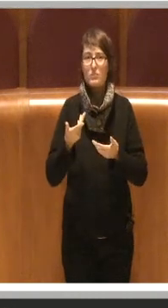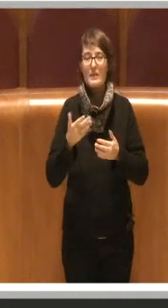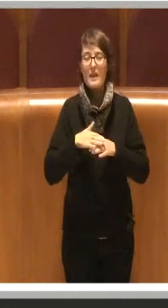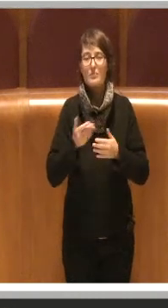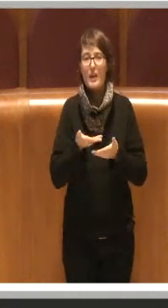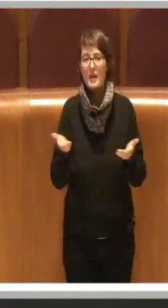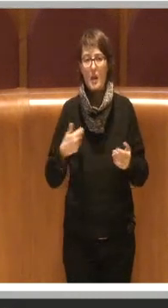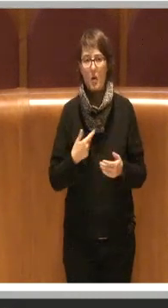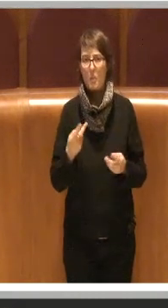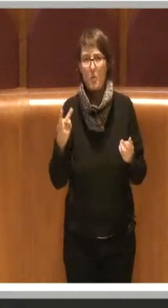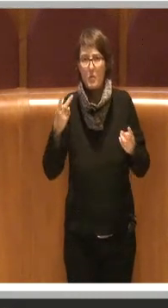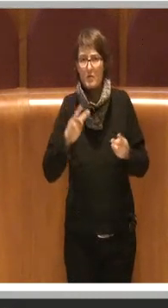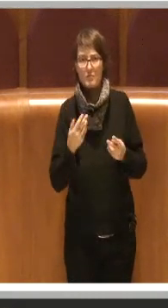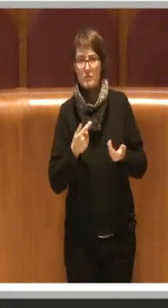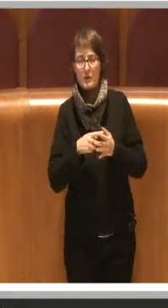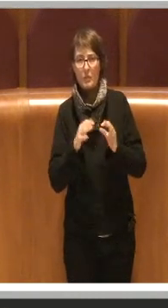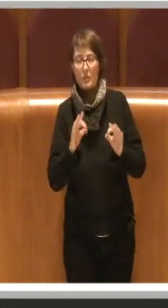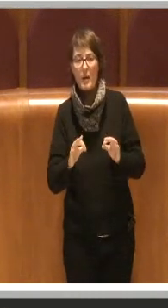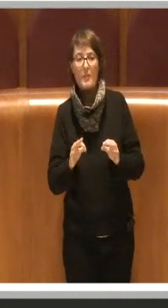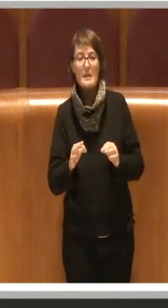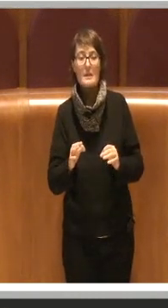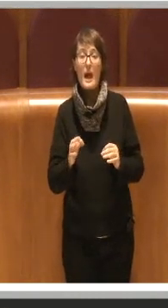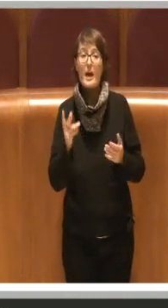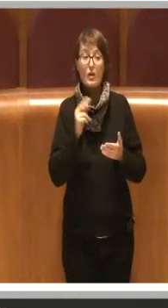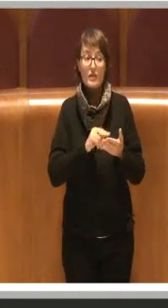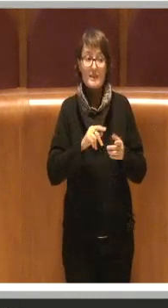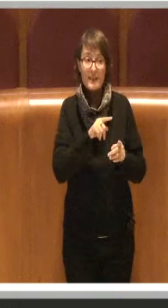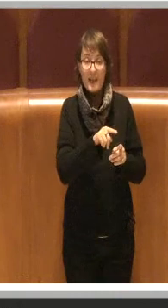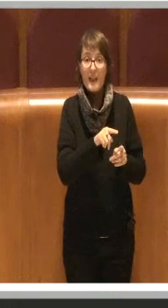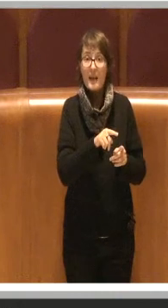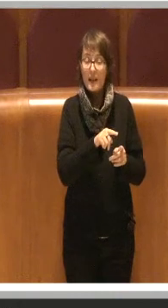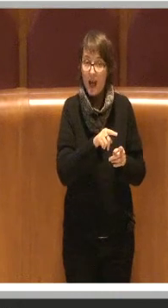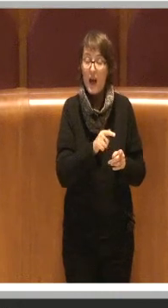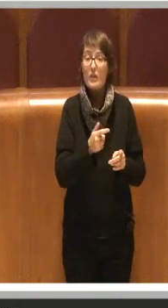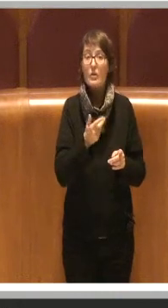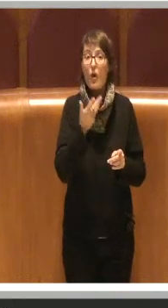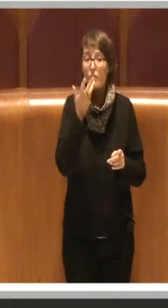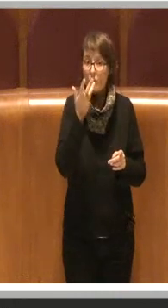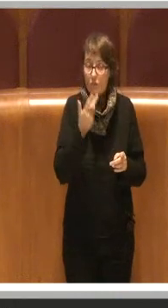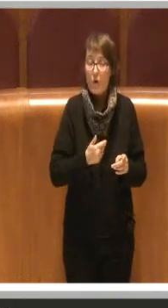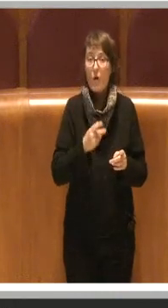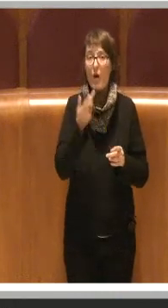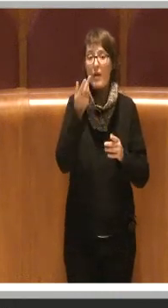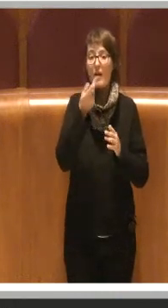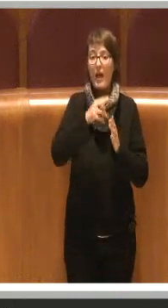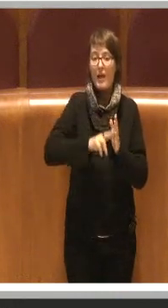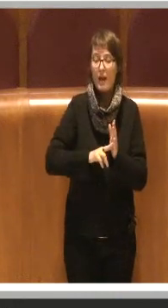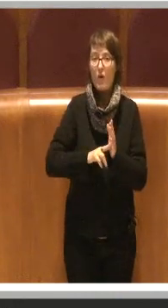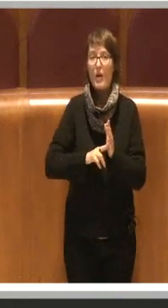invece invita a far dialogare il regolamento che noi abbiamo presentato con il regolamento degli